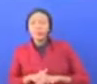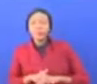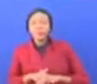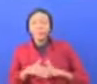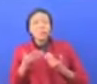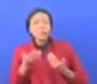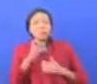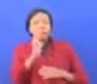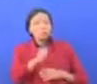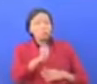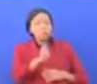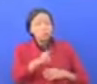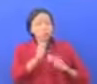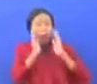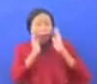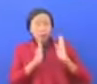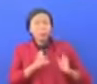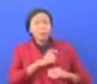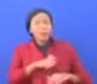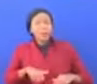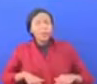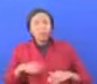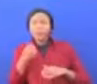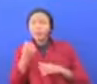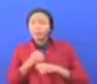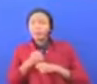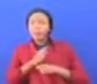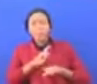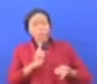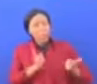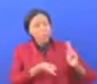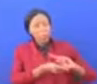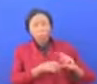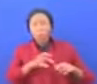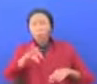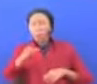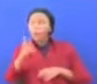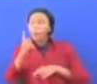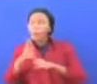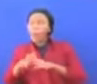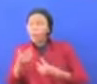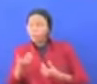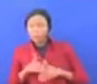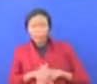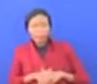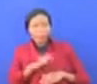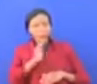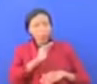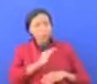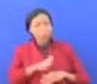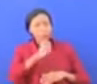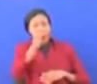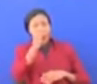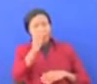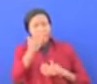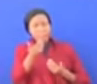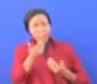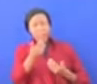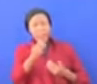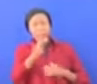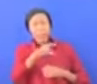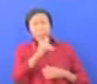Lakini mpongeze Mheshimiwa Rais, amefanya mabadiliko katika mkoa wa Mara. Tayari mwambie Kanali Mtambi na kama Surumbo